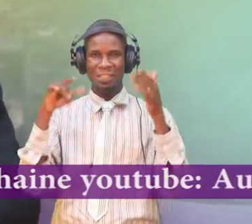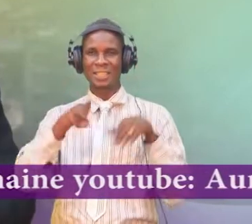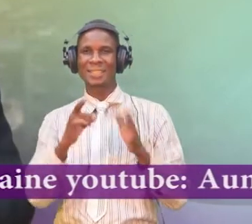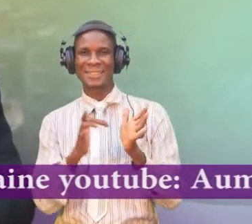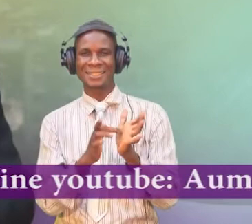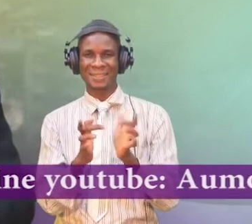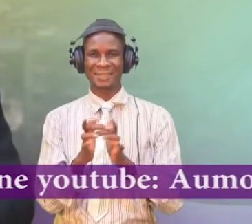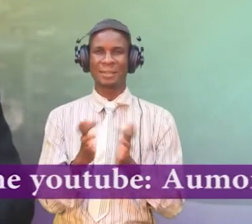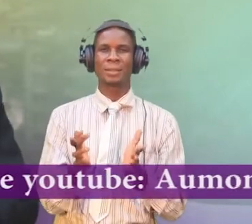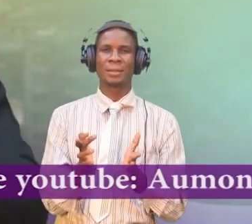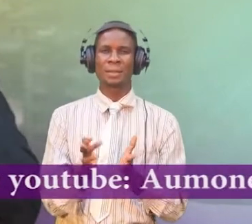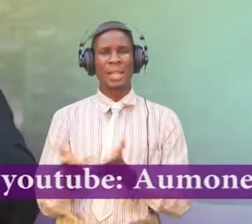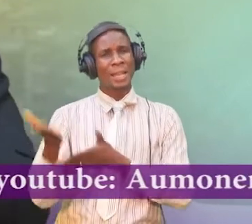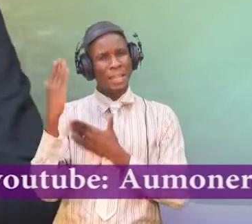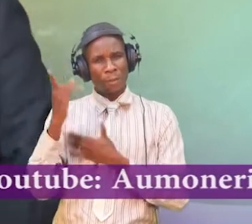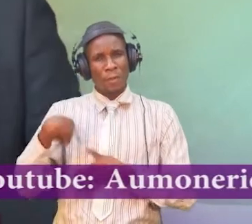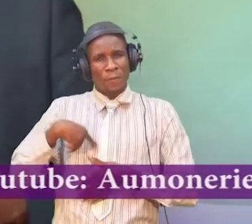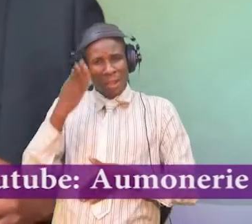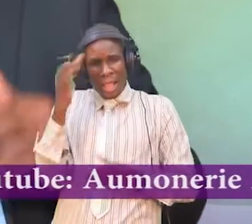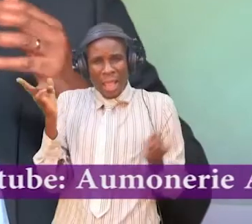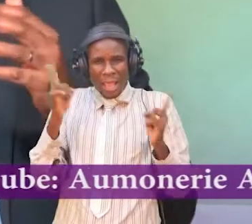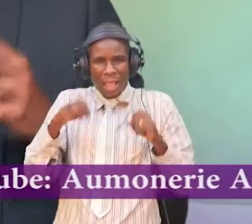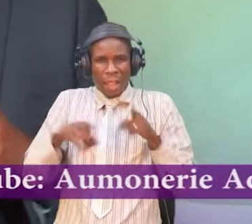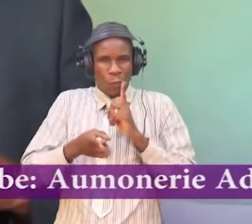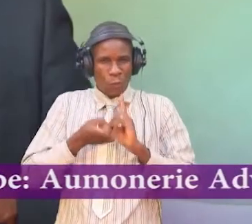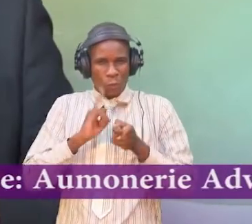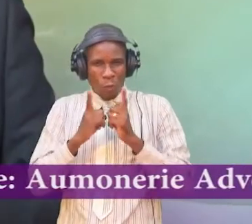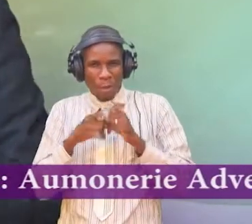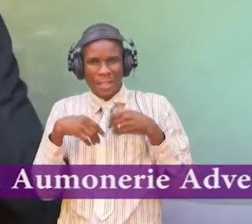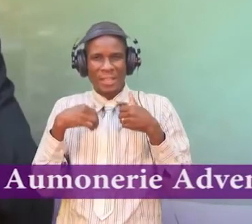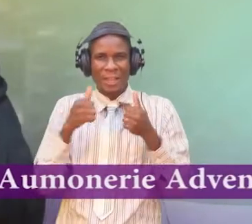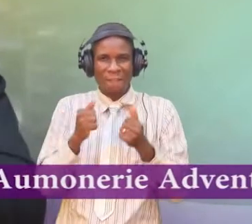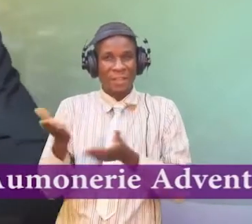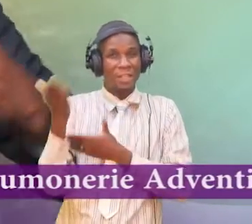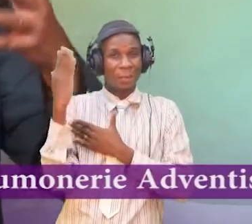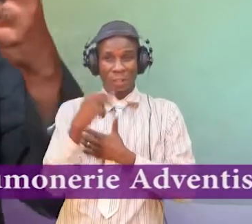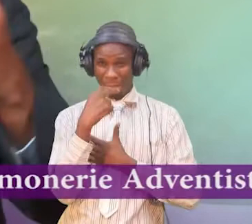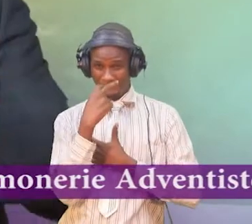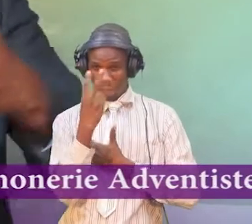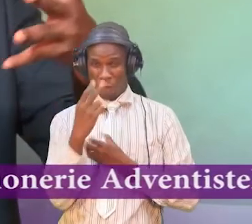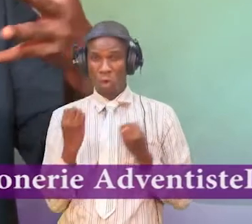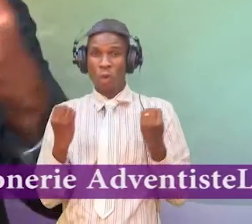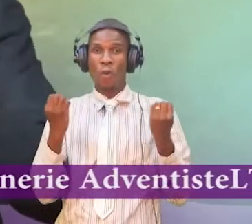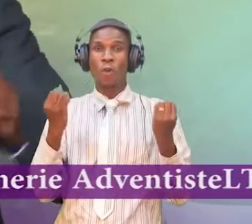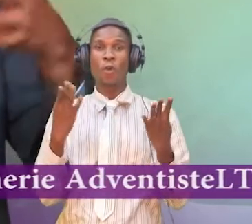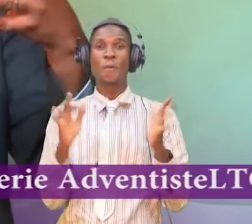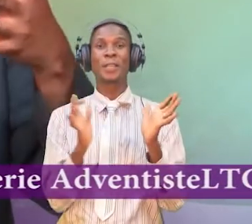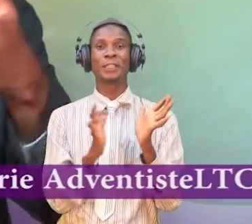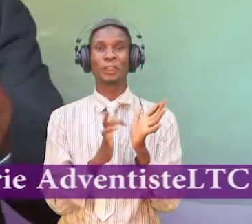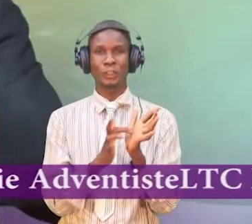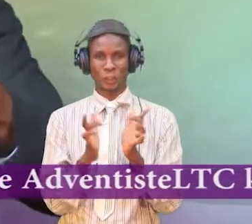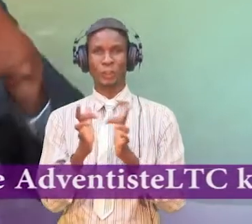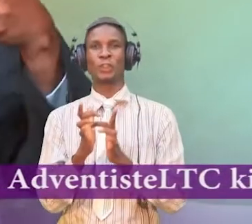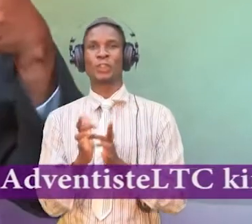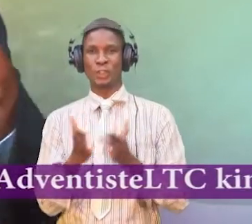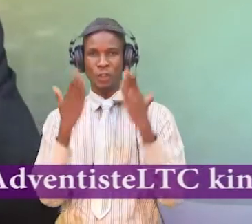Yesu. Ezali na ntina koyeba ete tango tozali kolobela lobiko mpe kotala